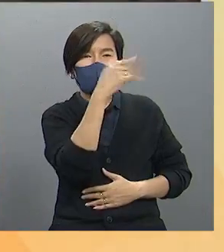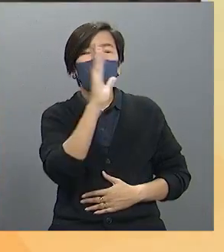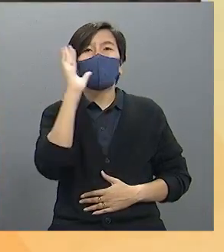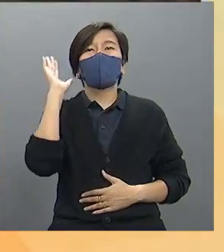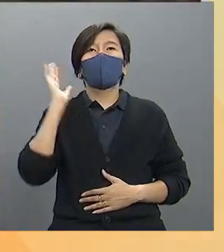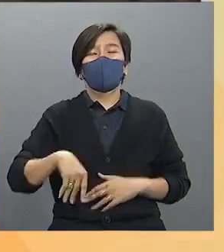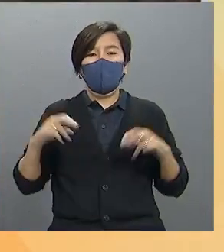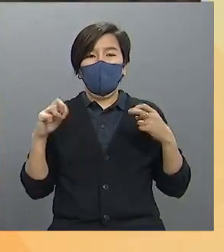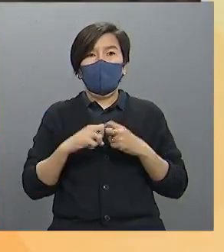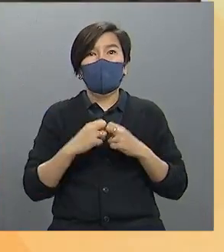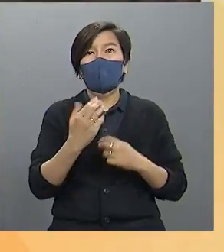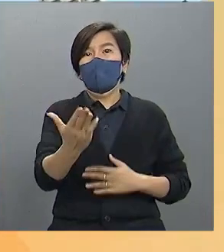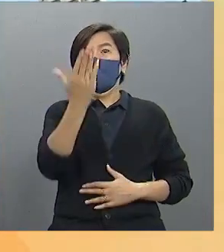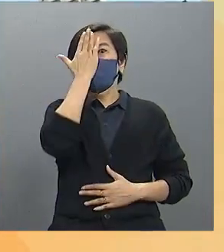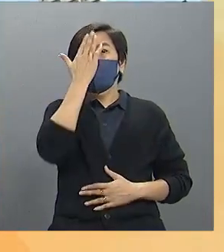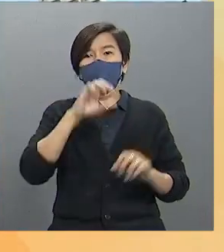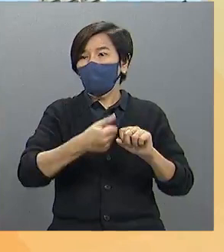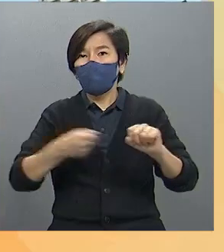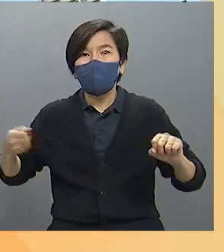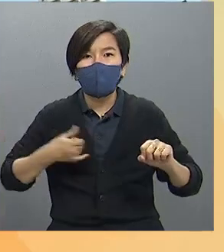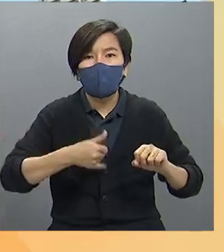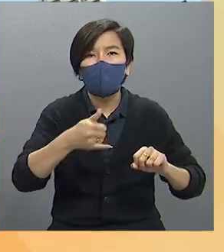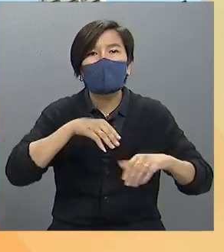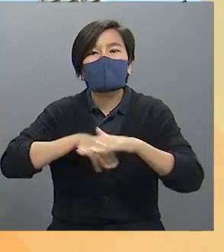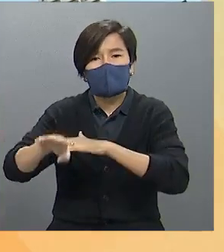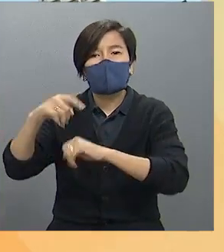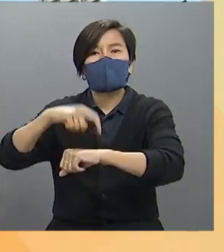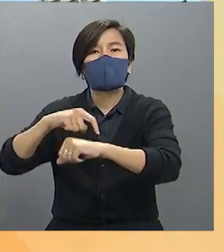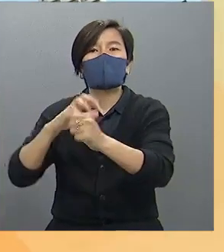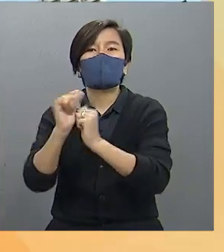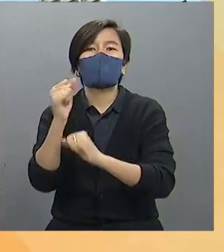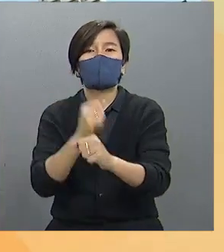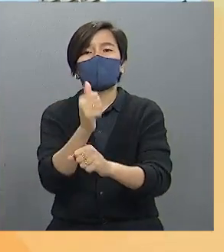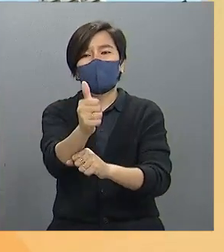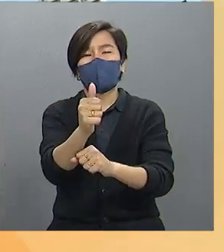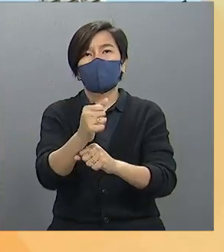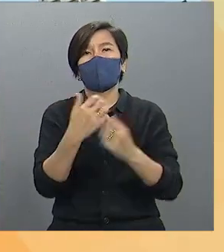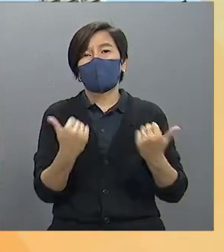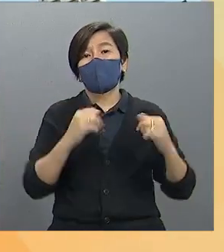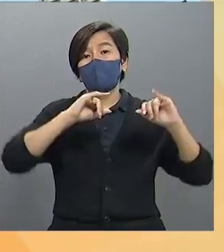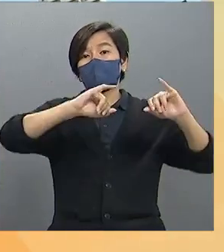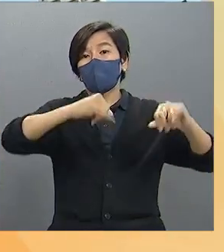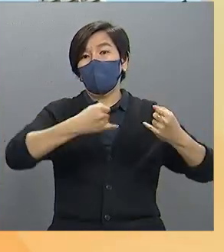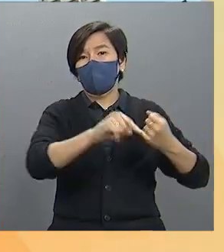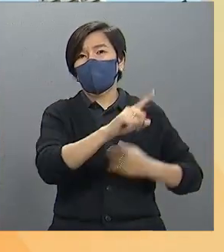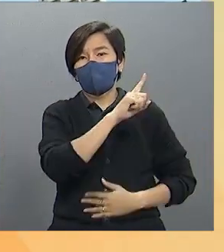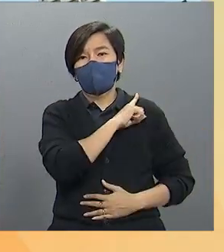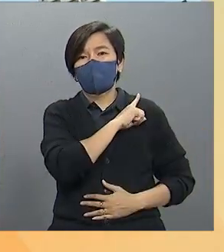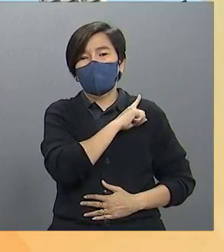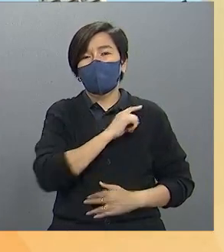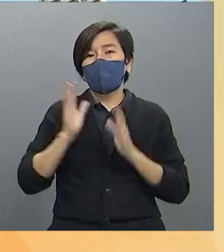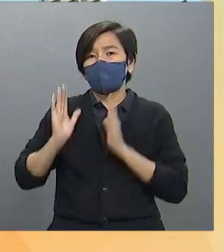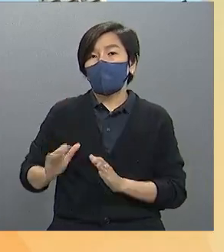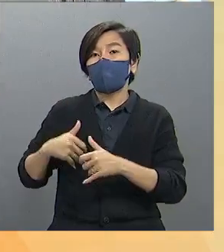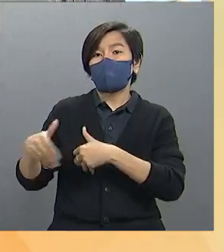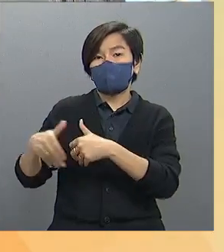มีการตรวจสอบ ผู้ปกรากก็ต้องแดงครปดชอบส่นภาคสังคมพัชาชน นอกจาก